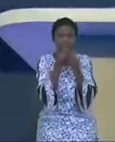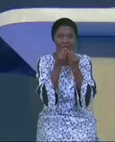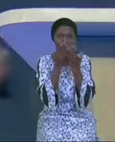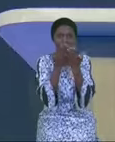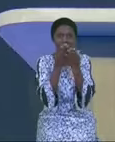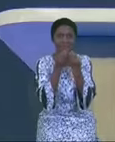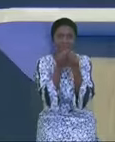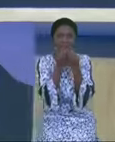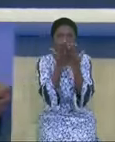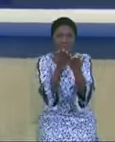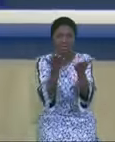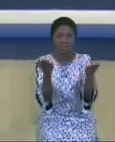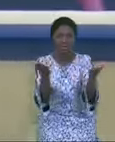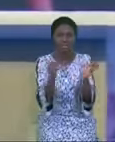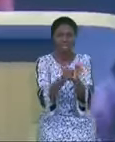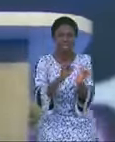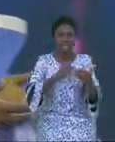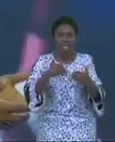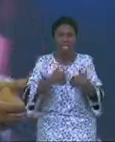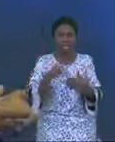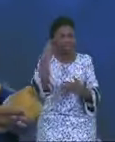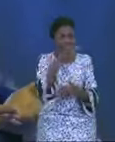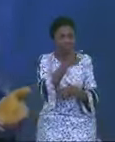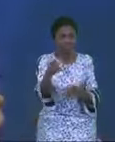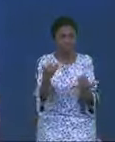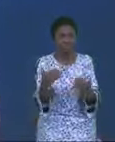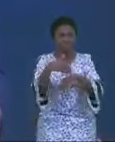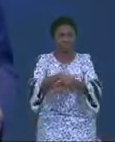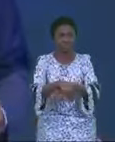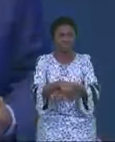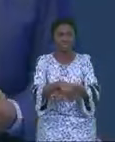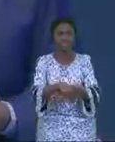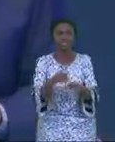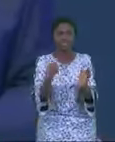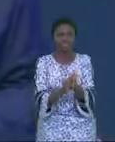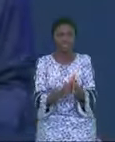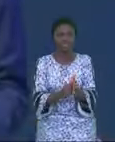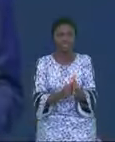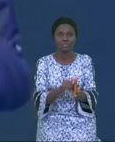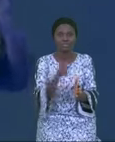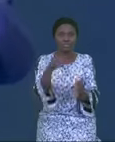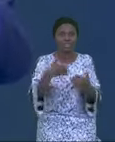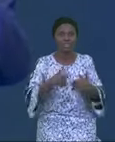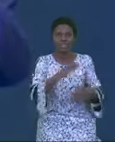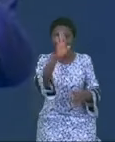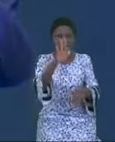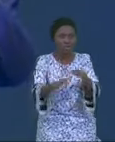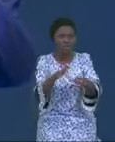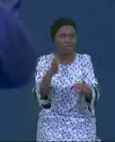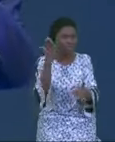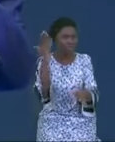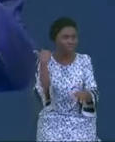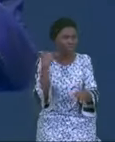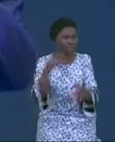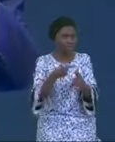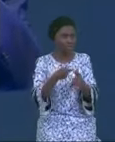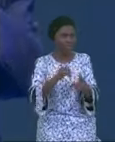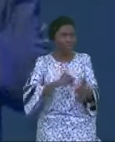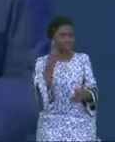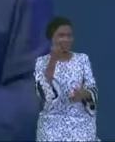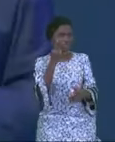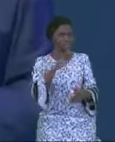que j'ai pour toi ce soir tu n'avais jamais marché je te vois là-bas je dis